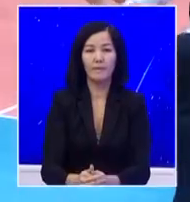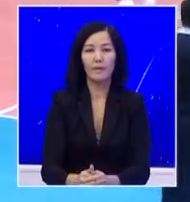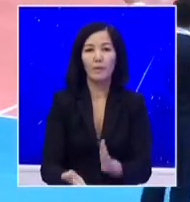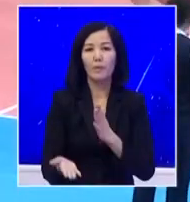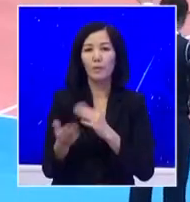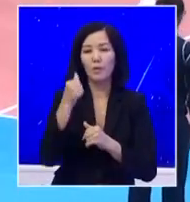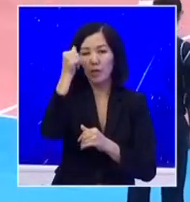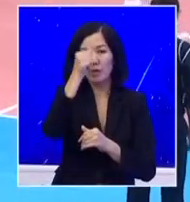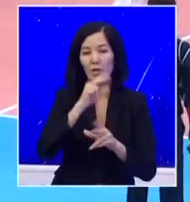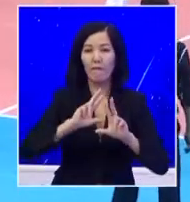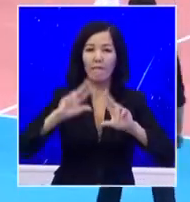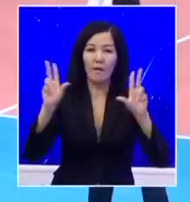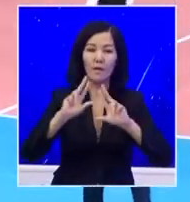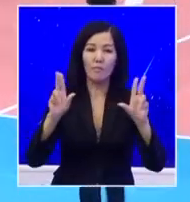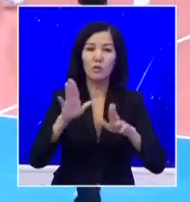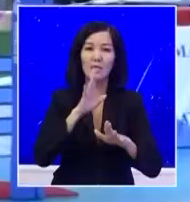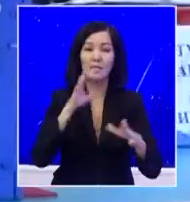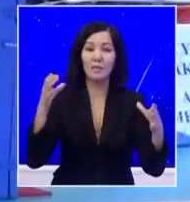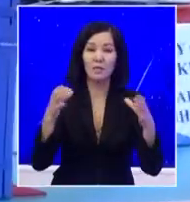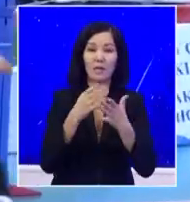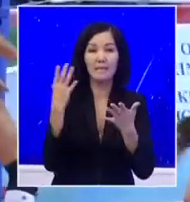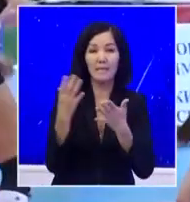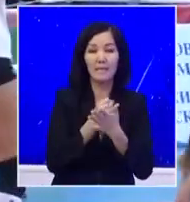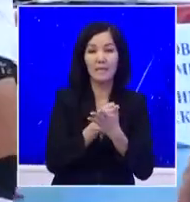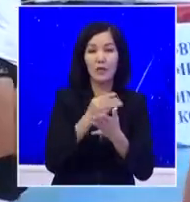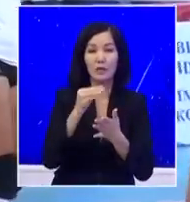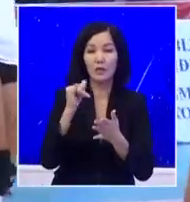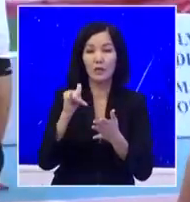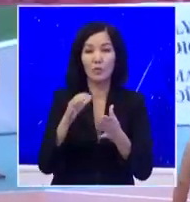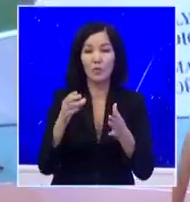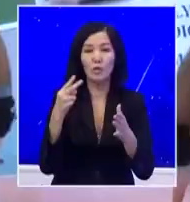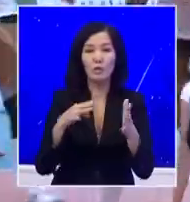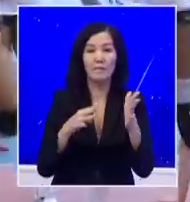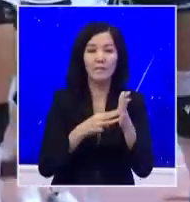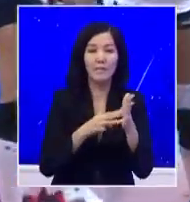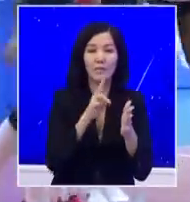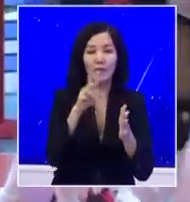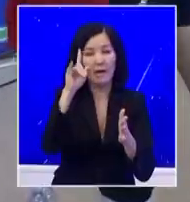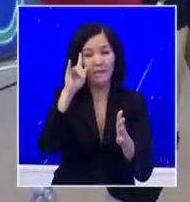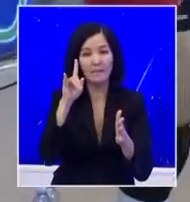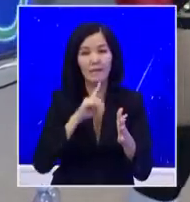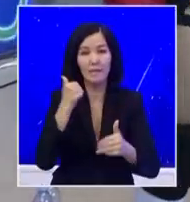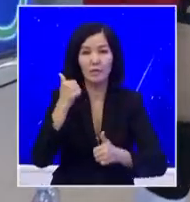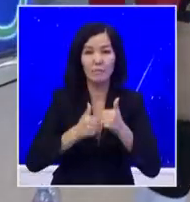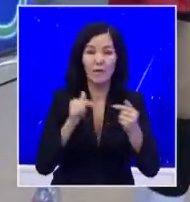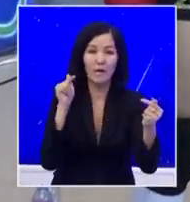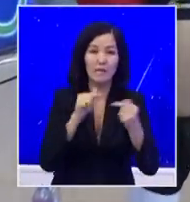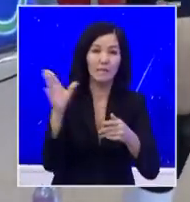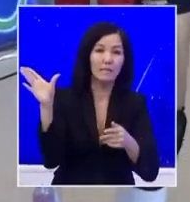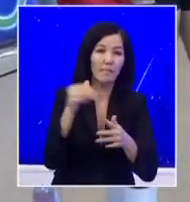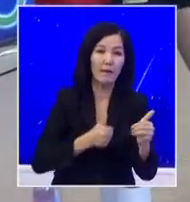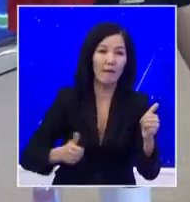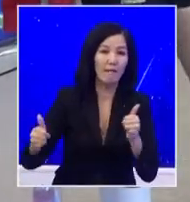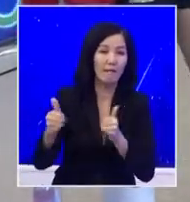Өткен жыл жетісулық волейболшылар үшін өте сәтті болды. Жетісу волейбол клубы 28-ші Қазақстан чемпионатында қарсыласынан ұпай санымен